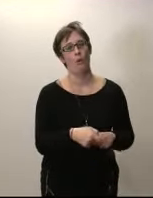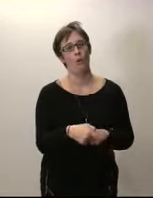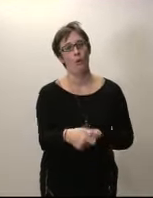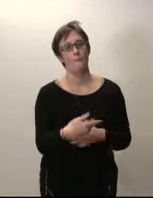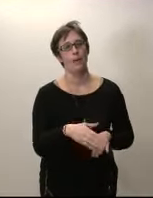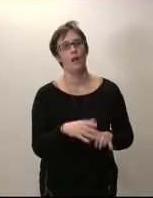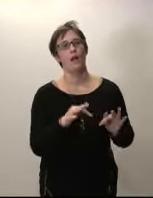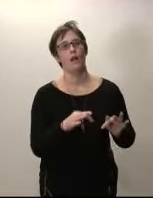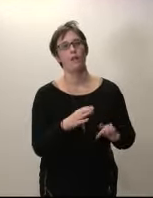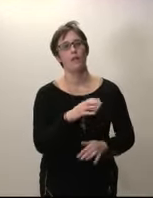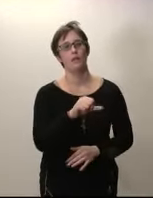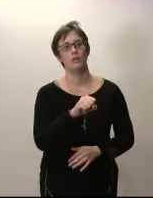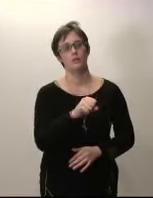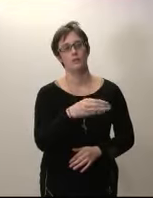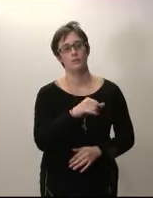Grisbeck, premièrement,